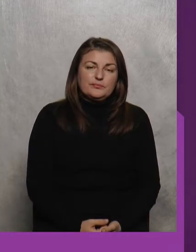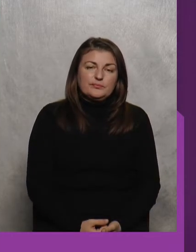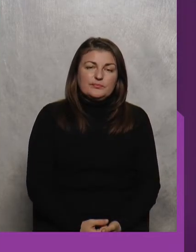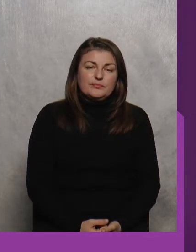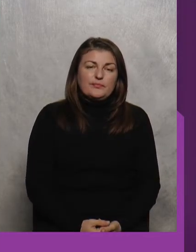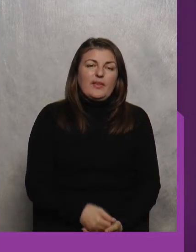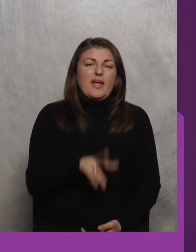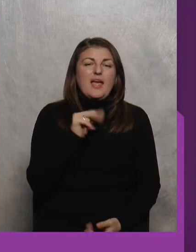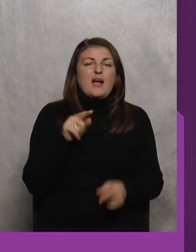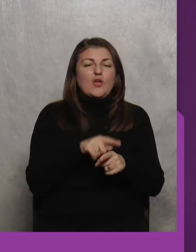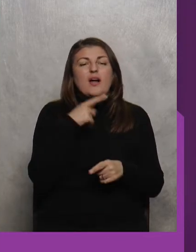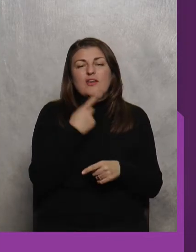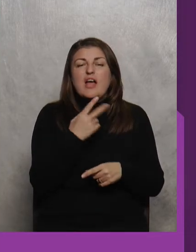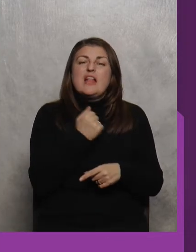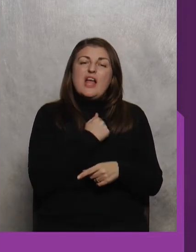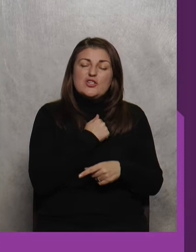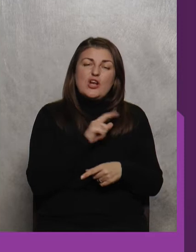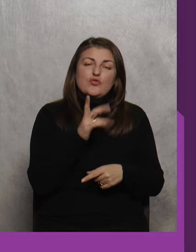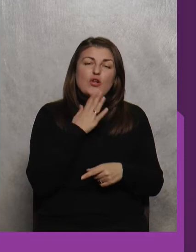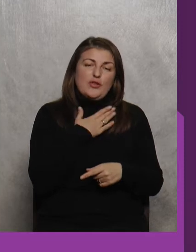Як то кажуть, да. Я тільки жаль, хотіла,